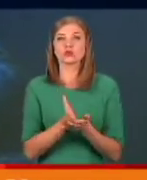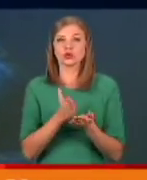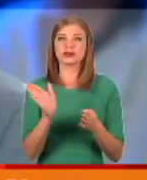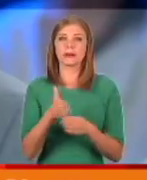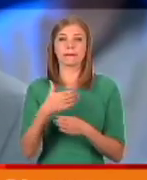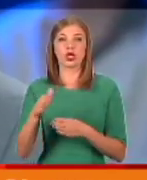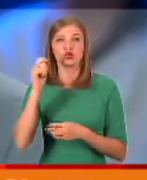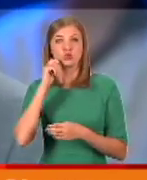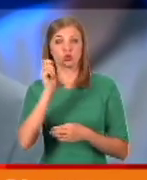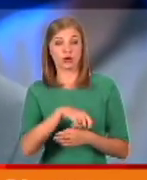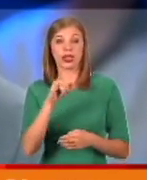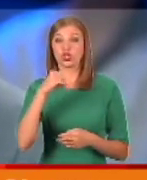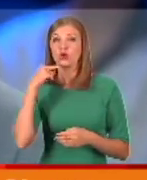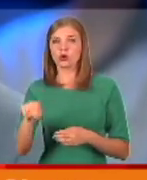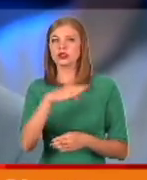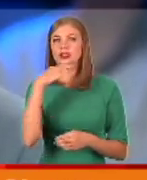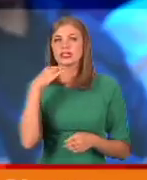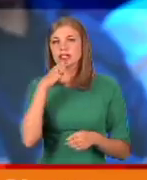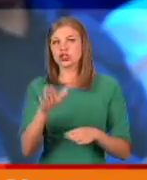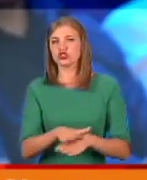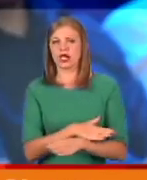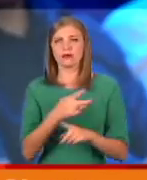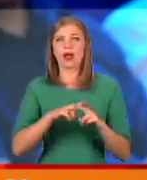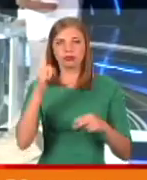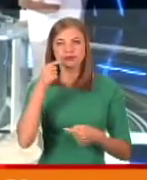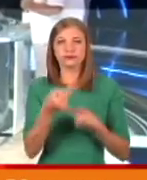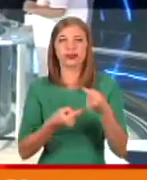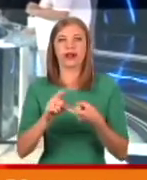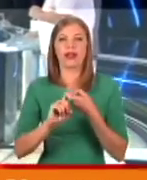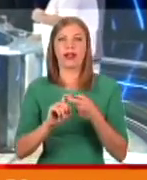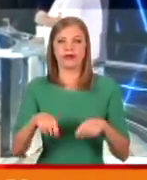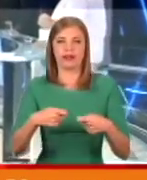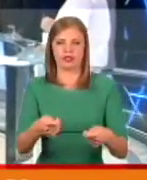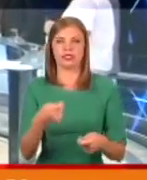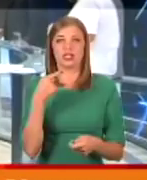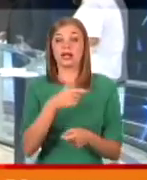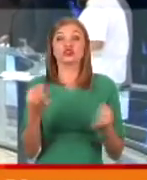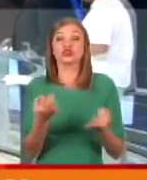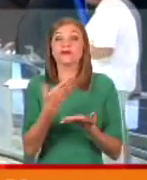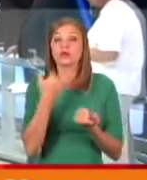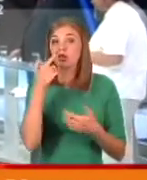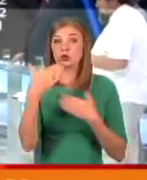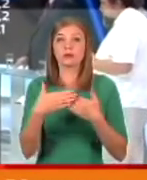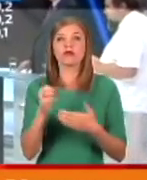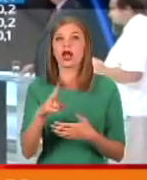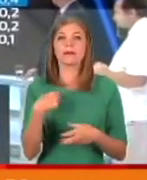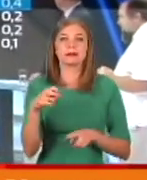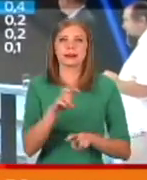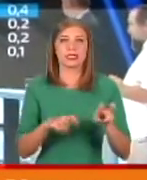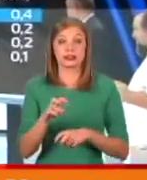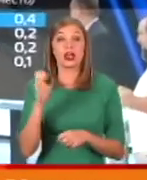между Украиной и Россией тысячелетиями. Генетика, да, вот куда деваться? Близкого с англосаксами нет ничего, вот как бы мы ни искали,